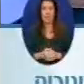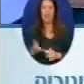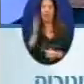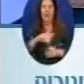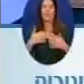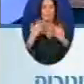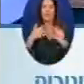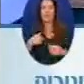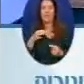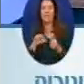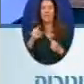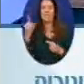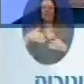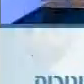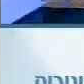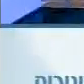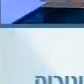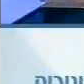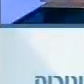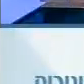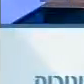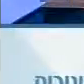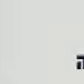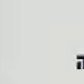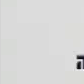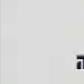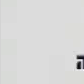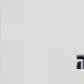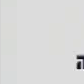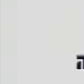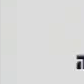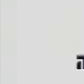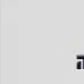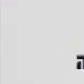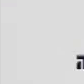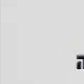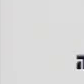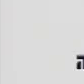אותי זה באונייה עם השמן, כן. בבטן האונייה, החביאו... סיפור אמיתי.